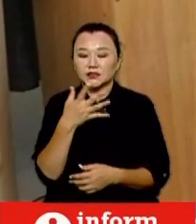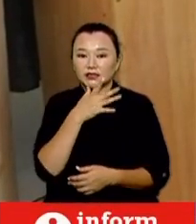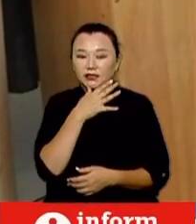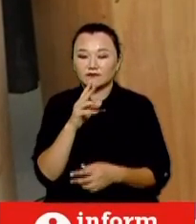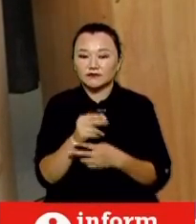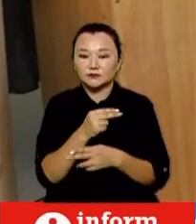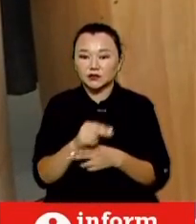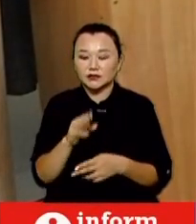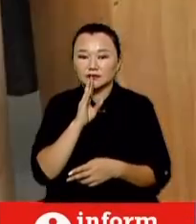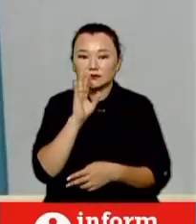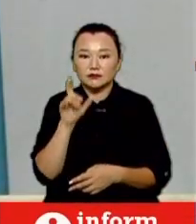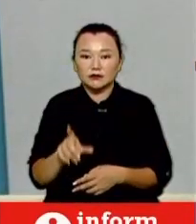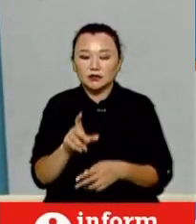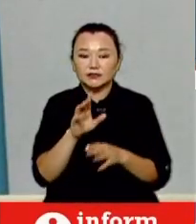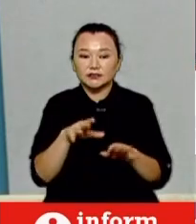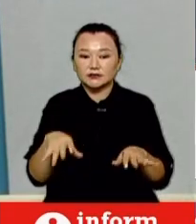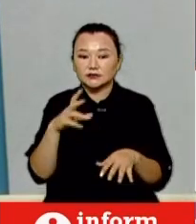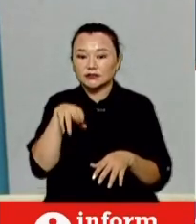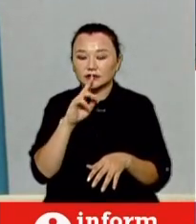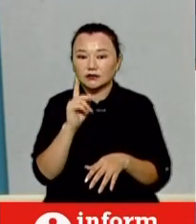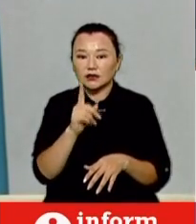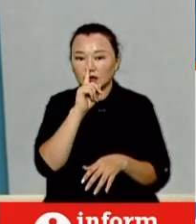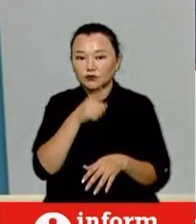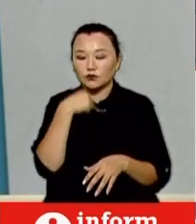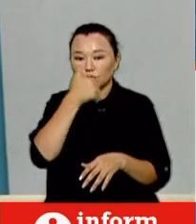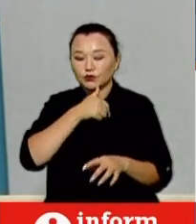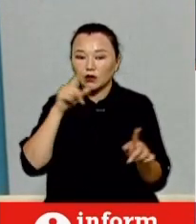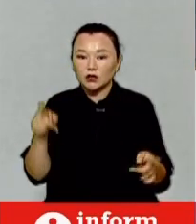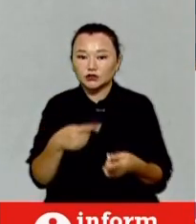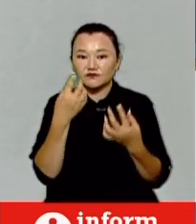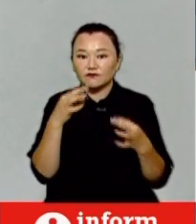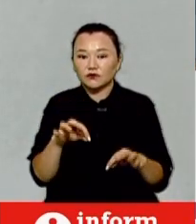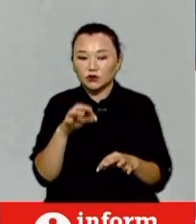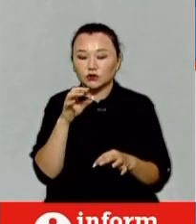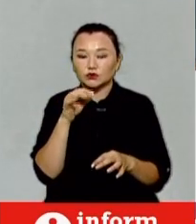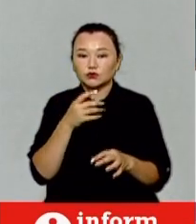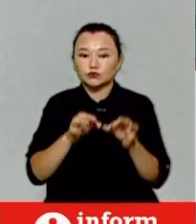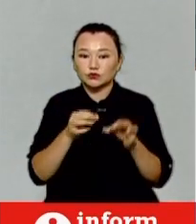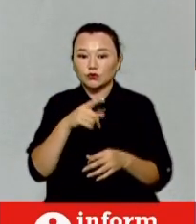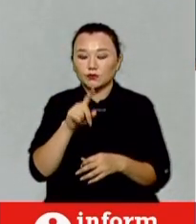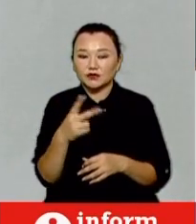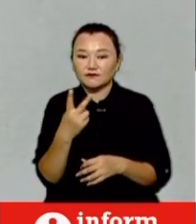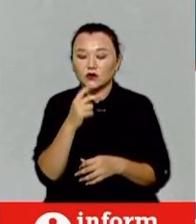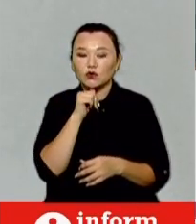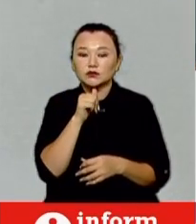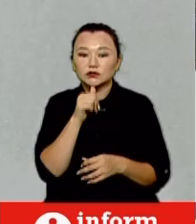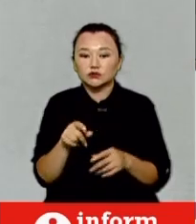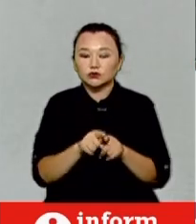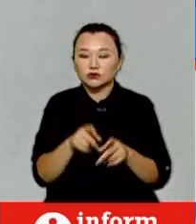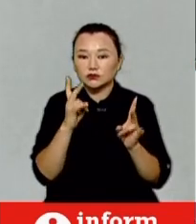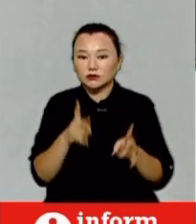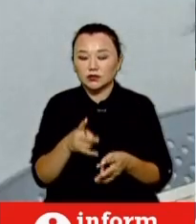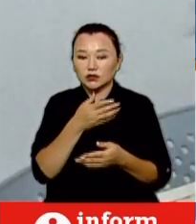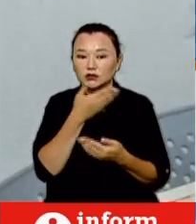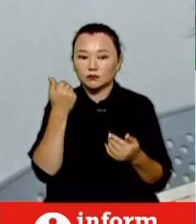25-летнюю воспитательницу детского сада приговорили к 1 году ограничения свободы в суде номер 2 Костаная. Столько же подсудимая не